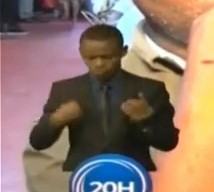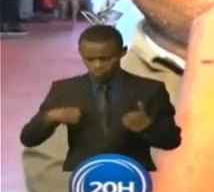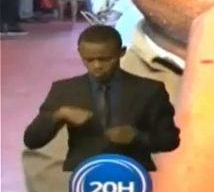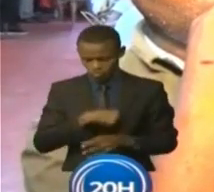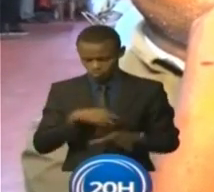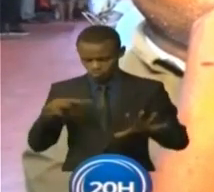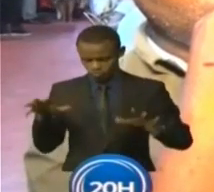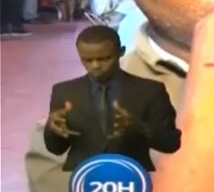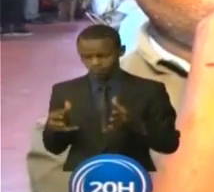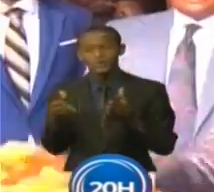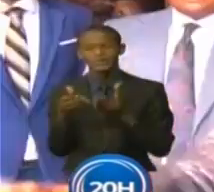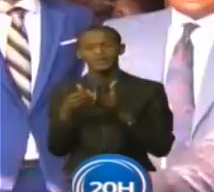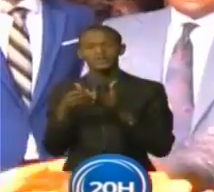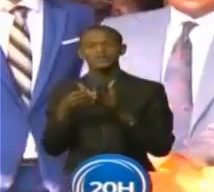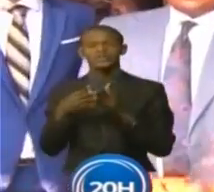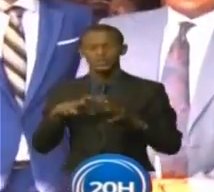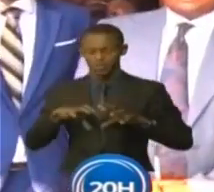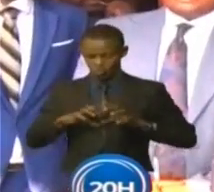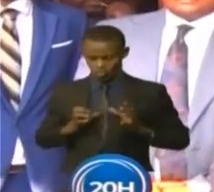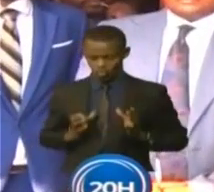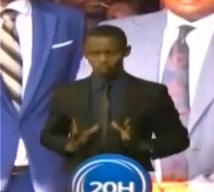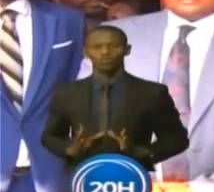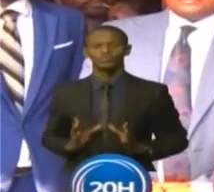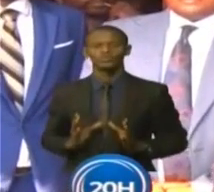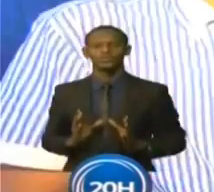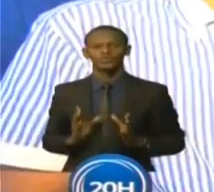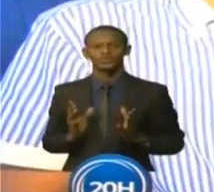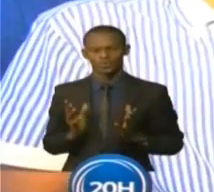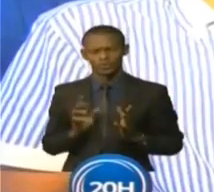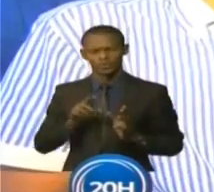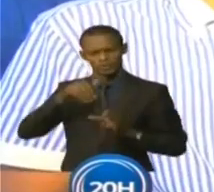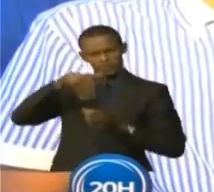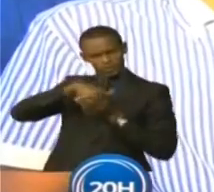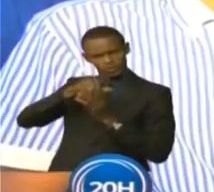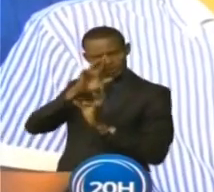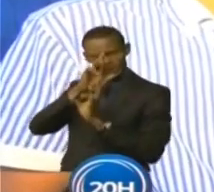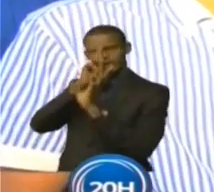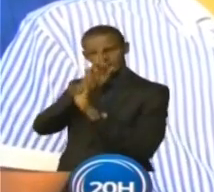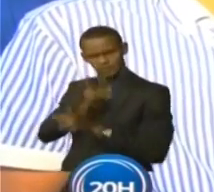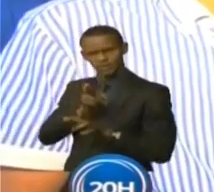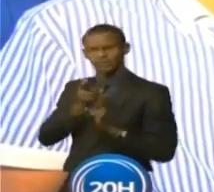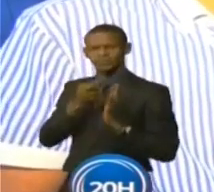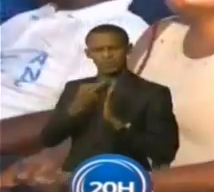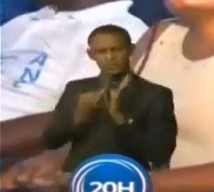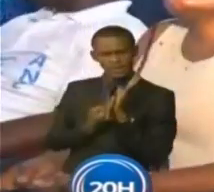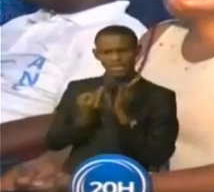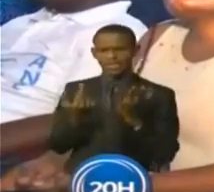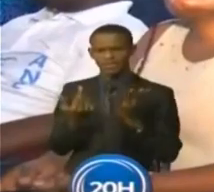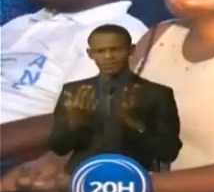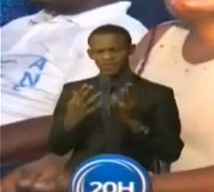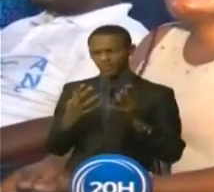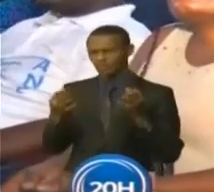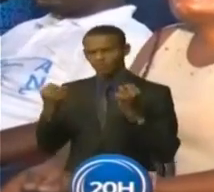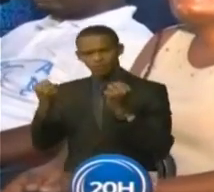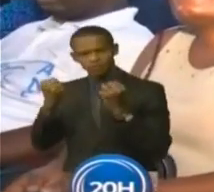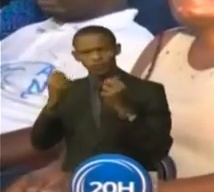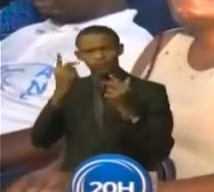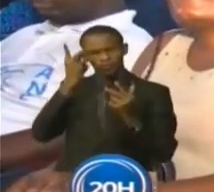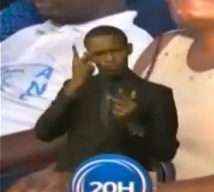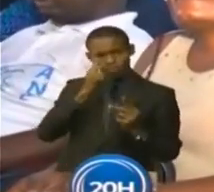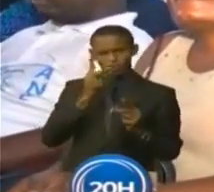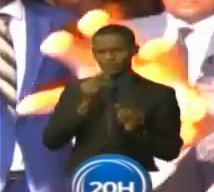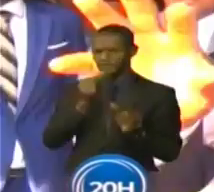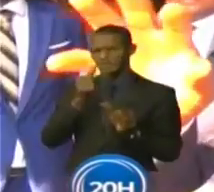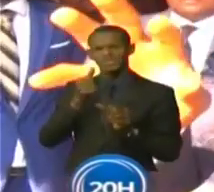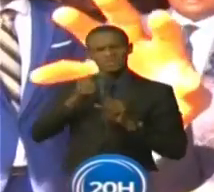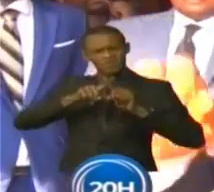des intimités des gens, dans le respect des forces politiques de chacun, que nous marchions sur la ville de Kinshasa pour